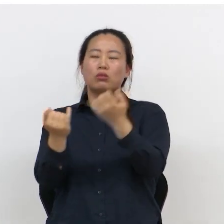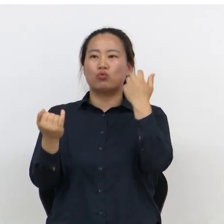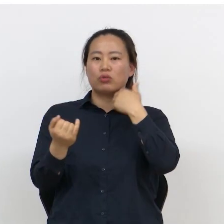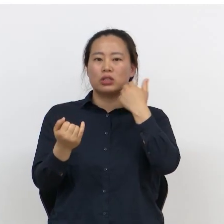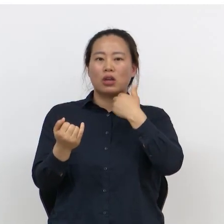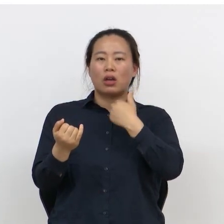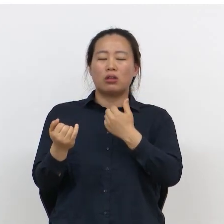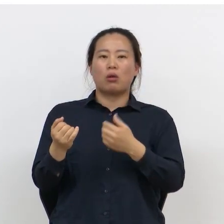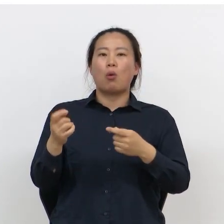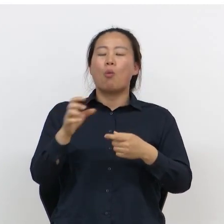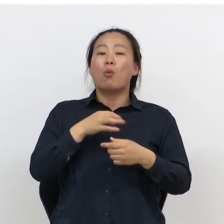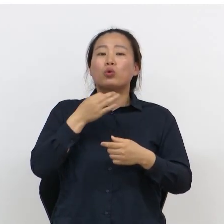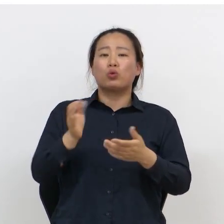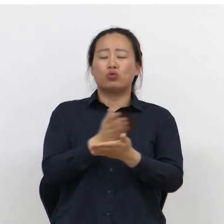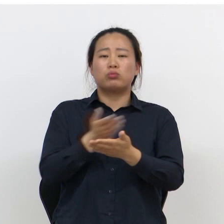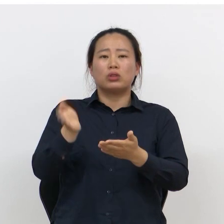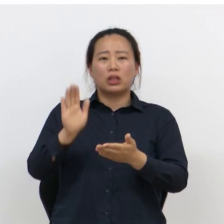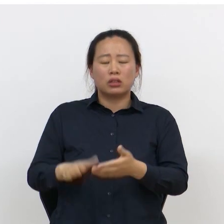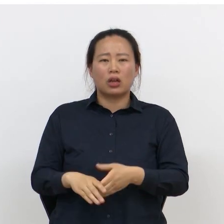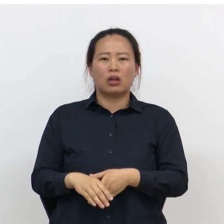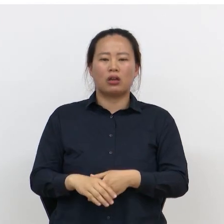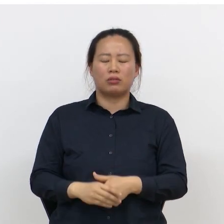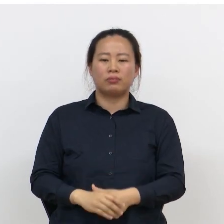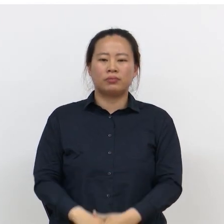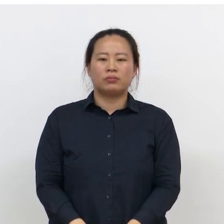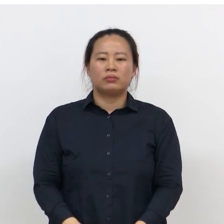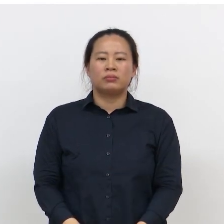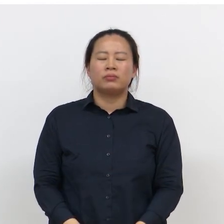수 있는데 255 보세요.